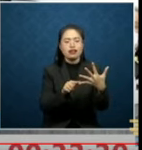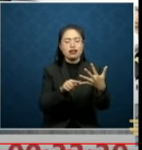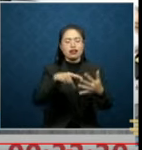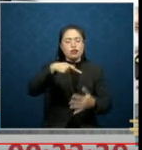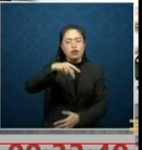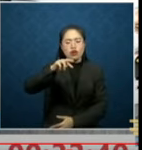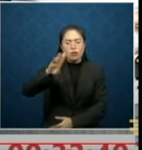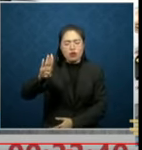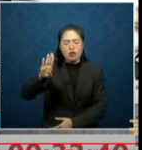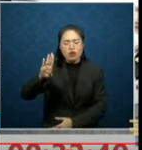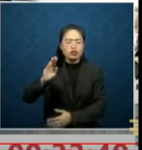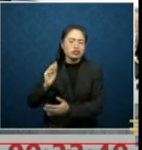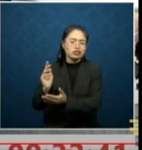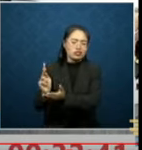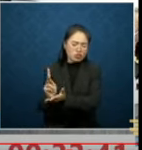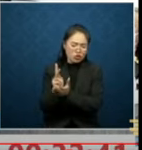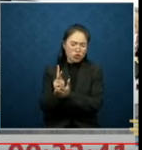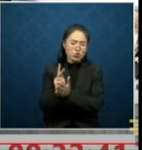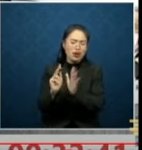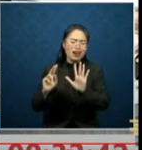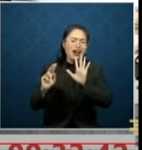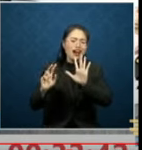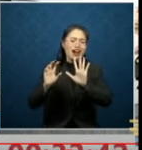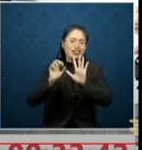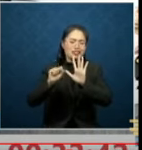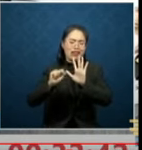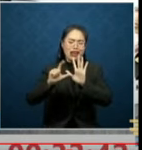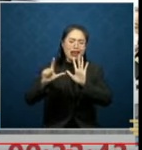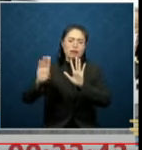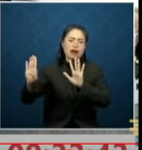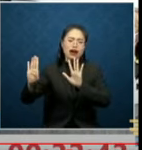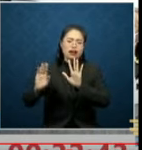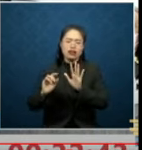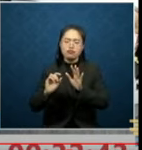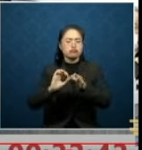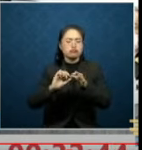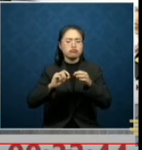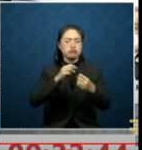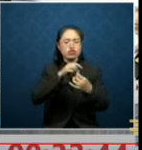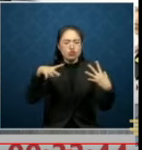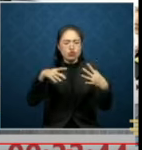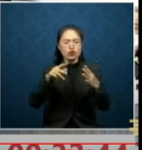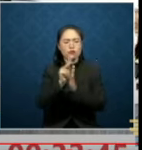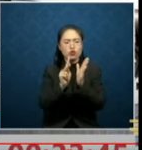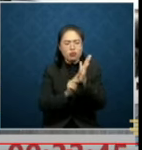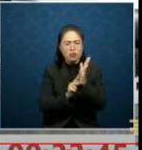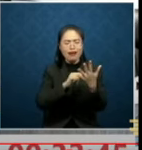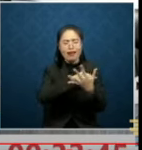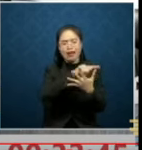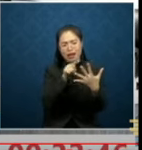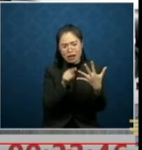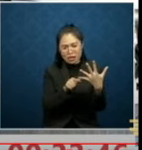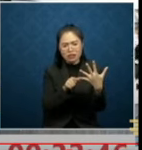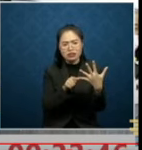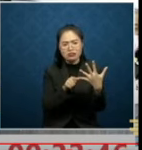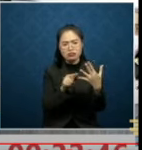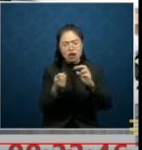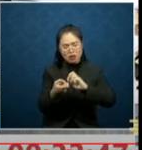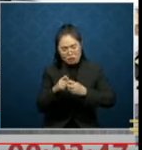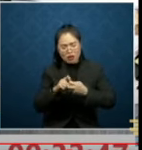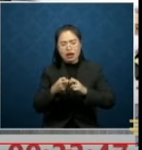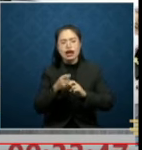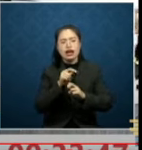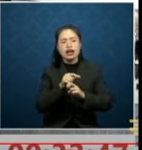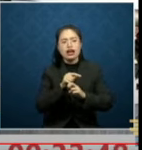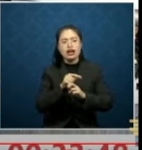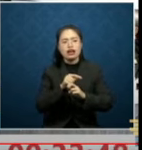เงินกู้ 500,000 บาทที่ท่านจะออกกันเนี่ยมันไม่ได้อยู่ในกฎหมาย5ฉบับมันก็อาจจะมีปัญหานอกจากนั้น